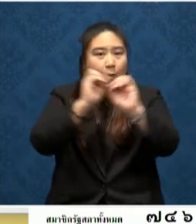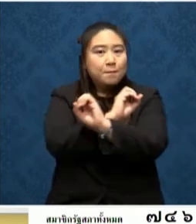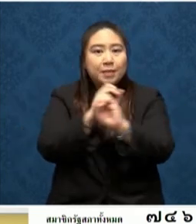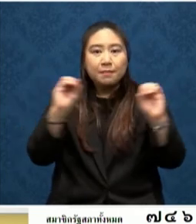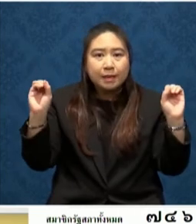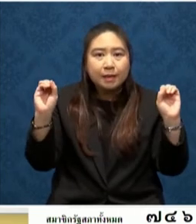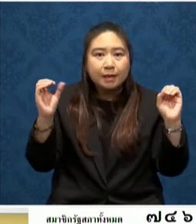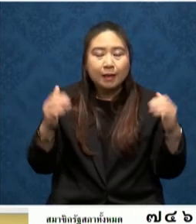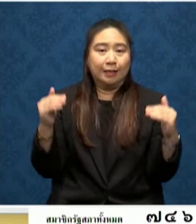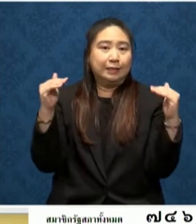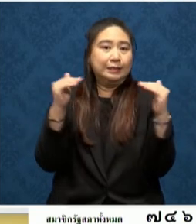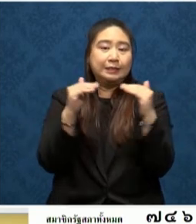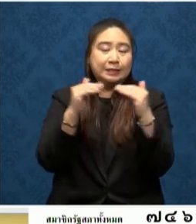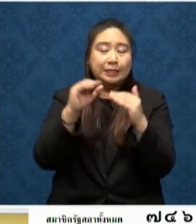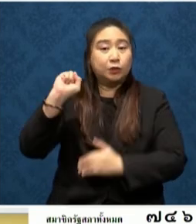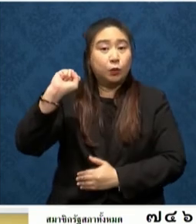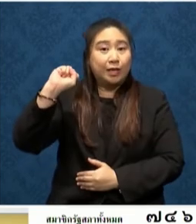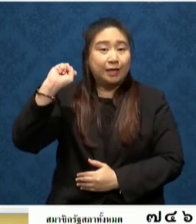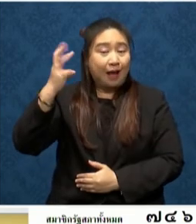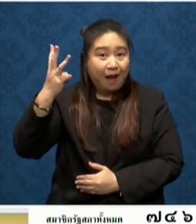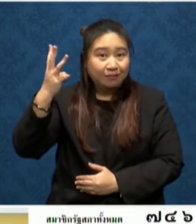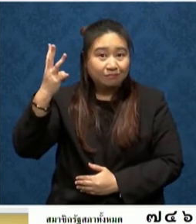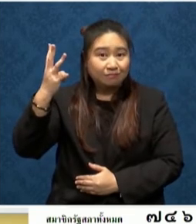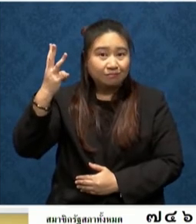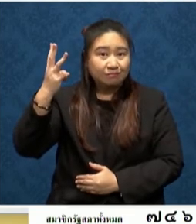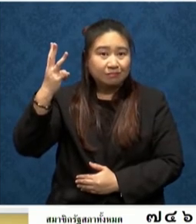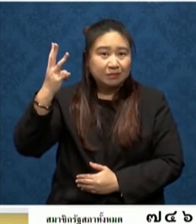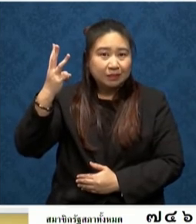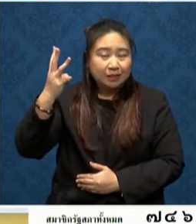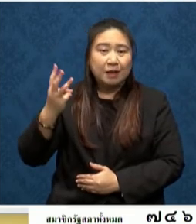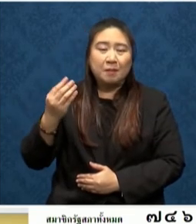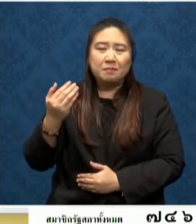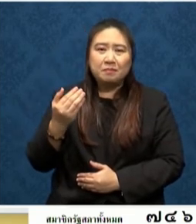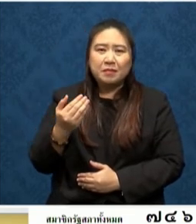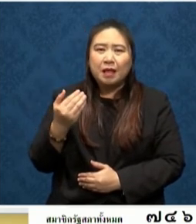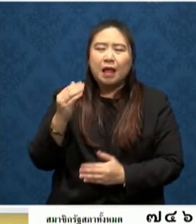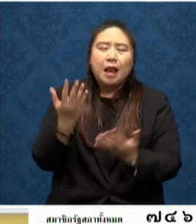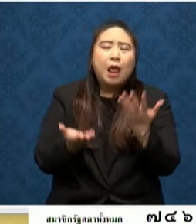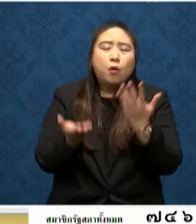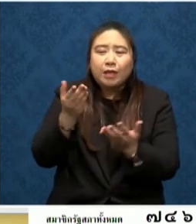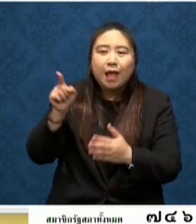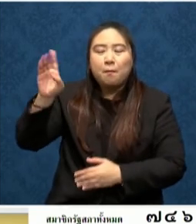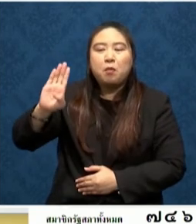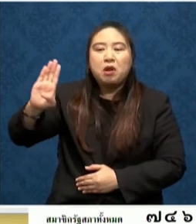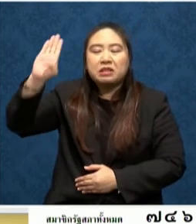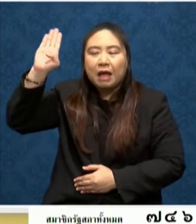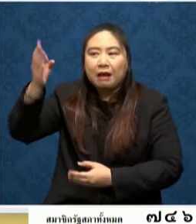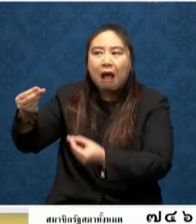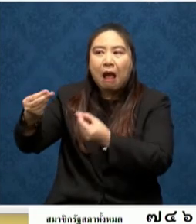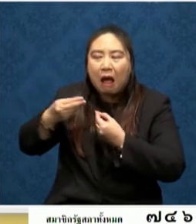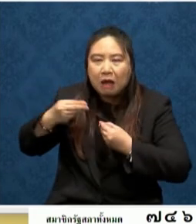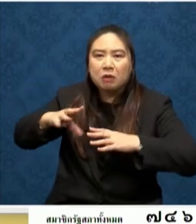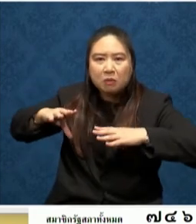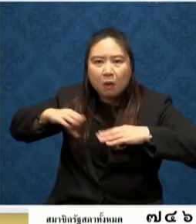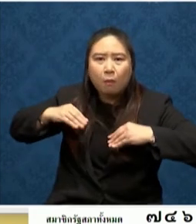สสดีการก็มีได้เพียงเท่าที่บริษัทจะเมตราเจียดมาให้เทานั้น.